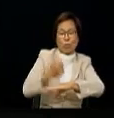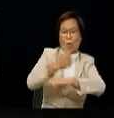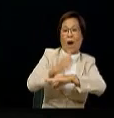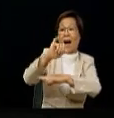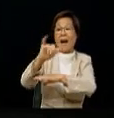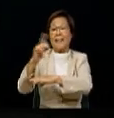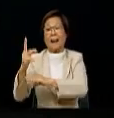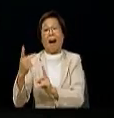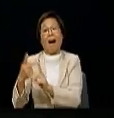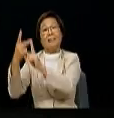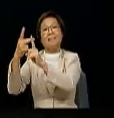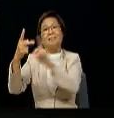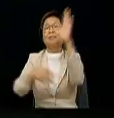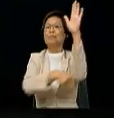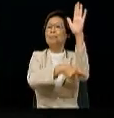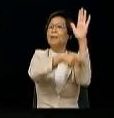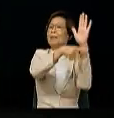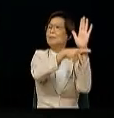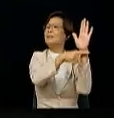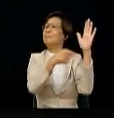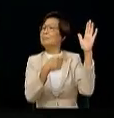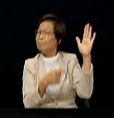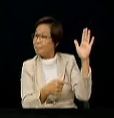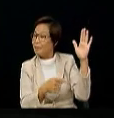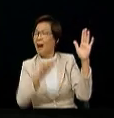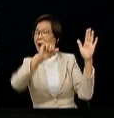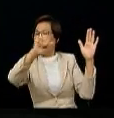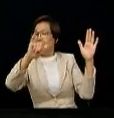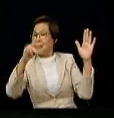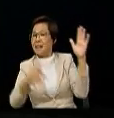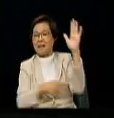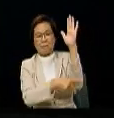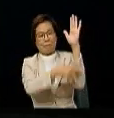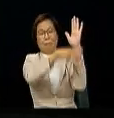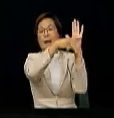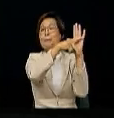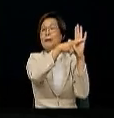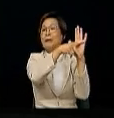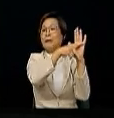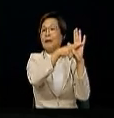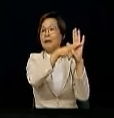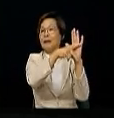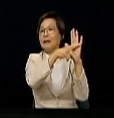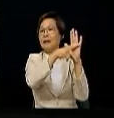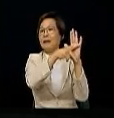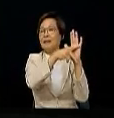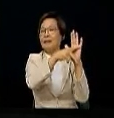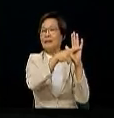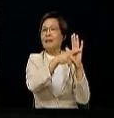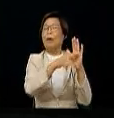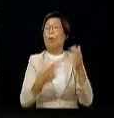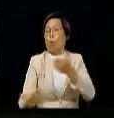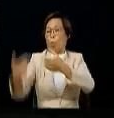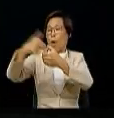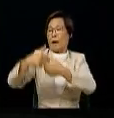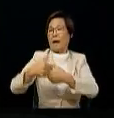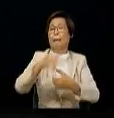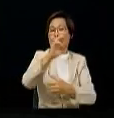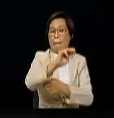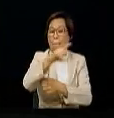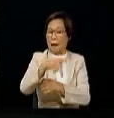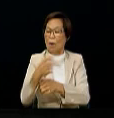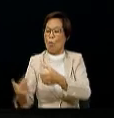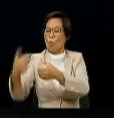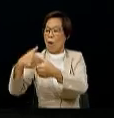khas paling men-drag jawatankuasa khas atau pemilihan dianggotai oleh Alif